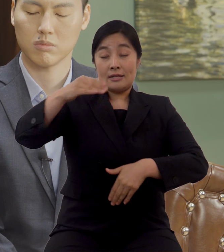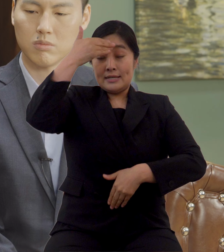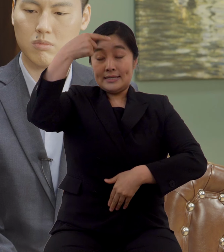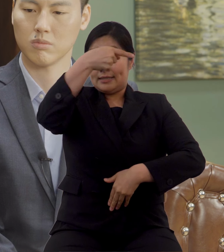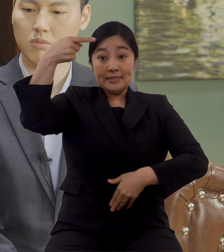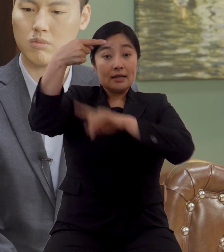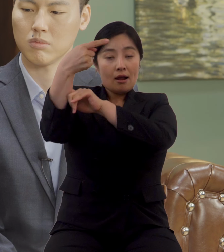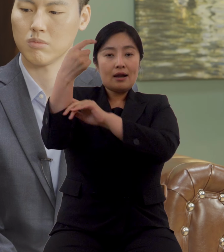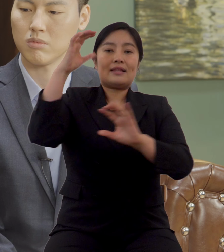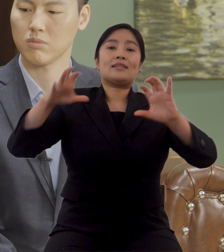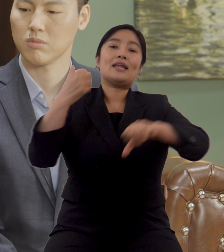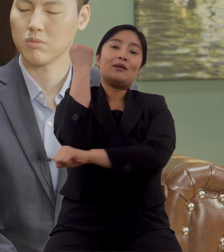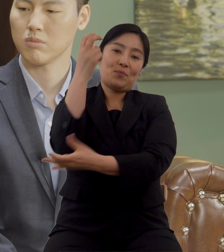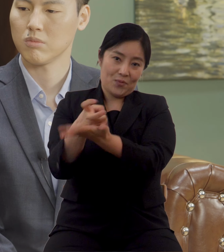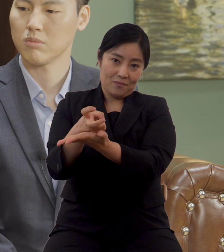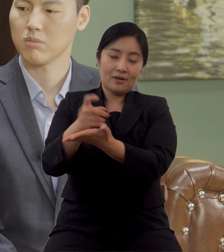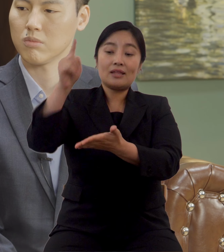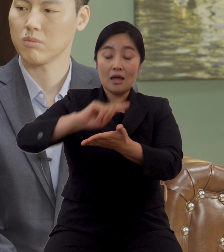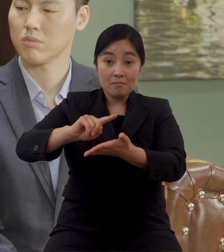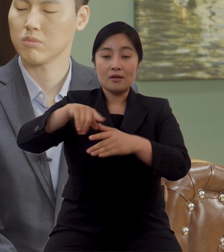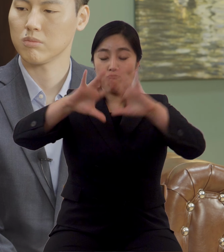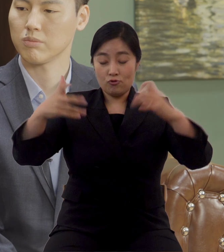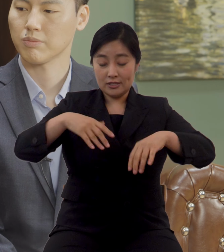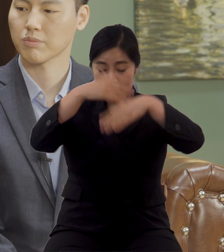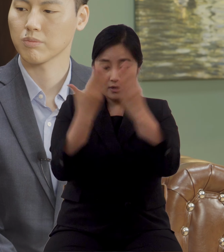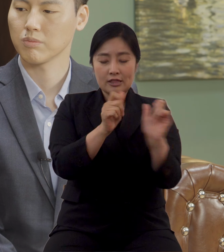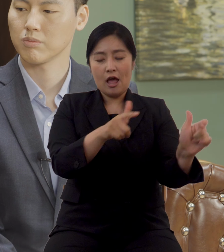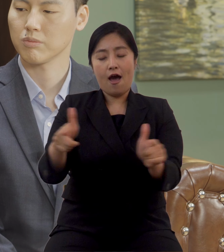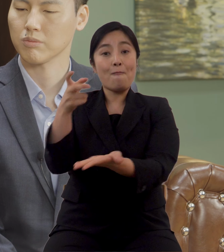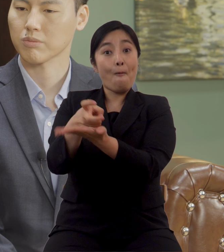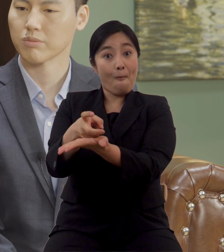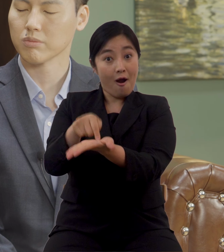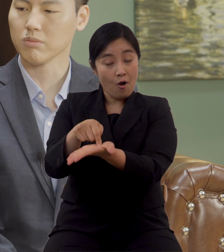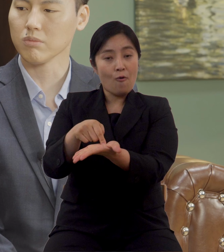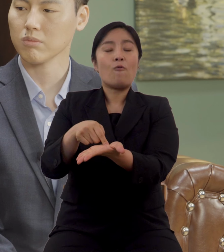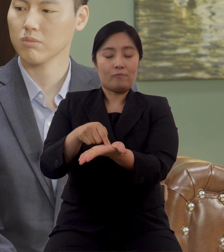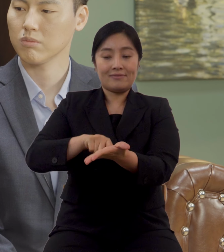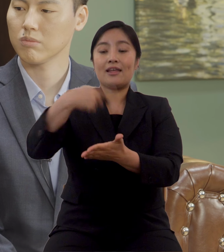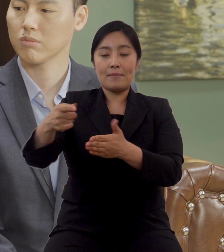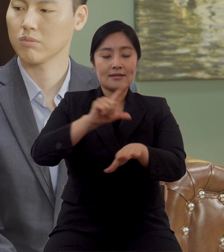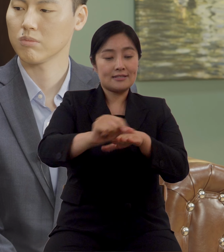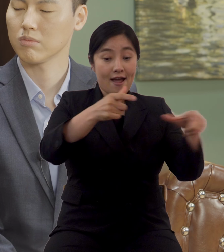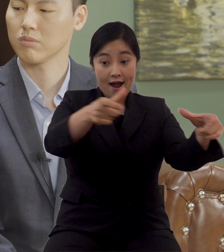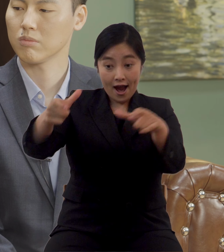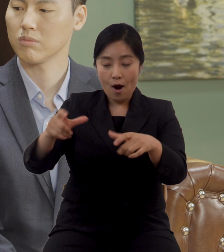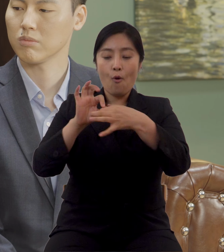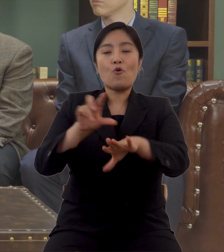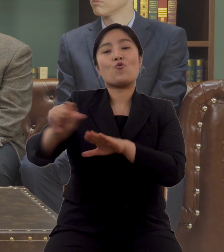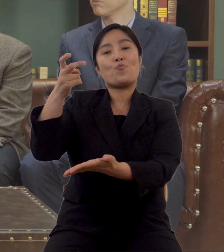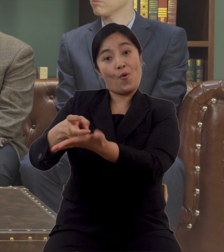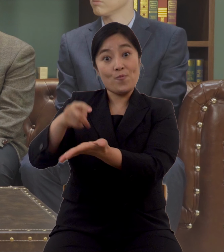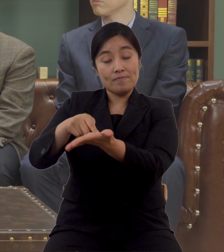최상위 법은 헌법이고 그 다음에 국가 전체에 해당하는 다양한 법들이 있는데요. 그리고 지역에 해당하는 조례가